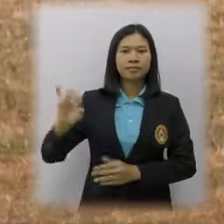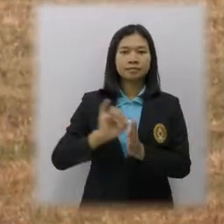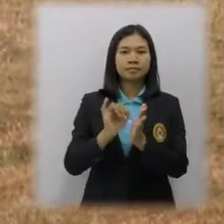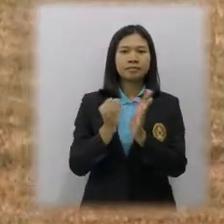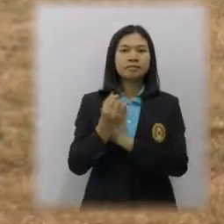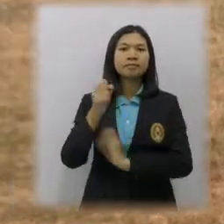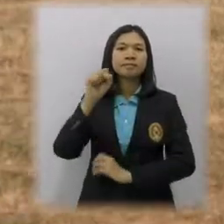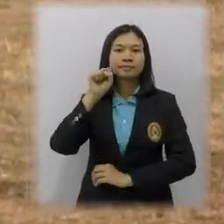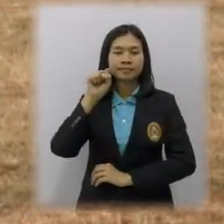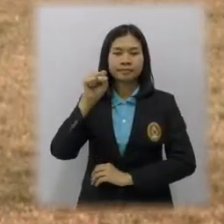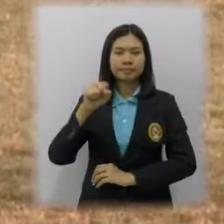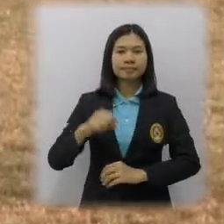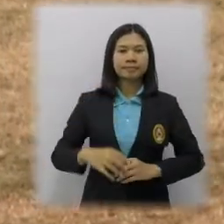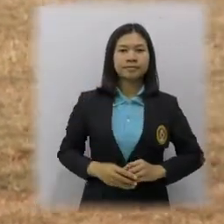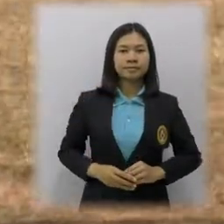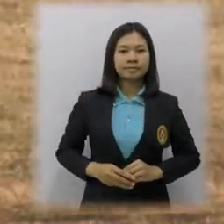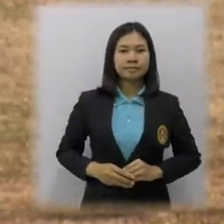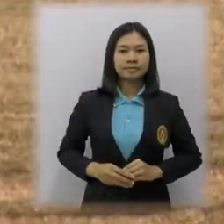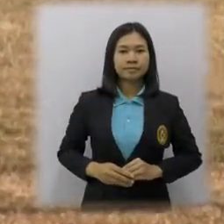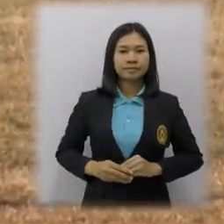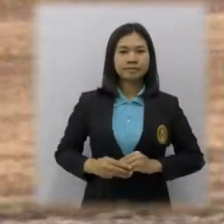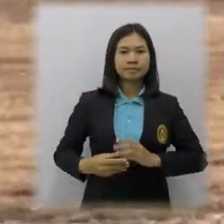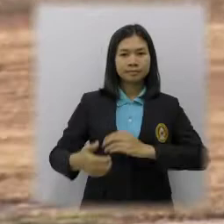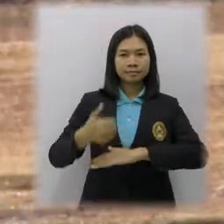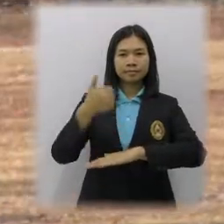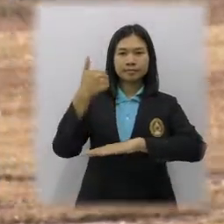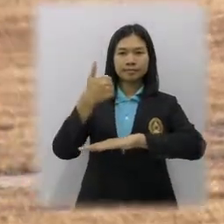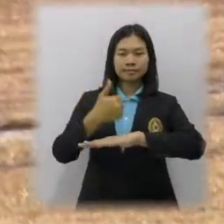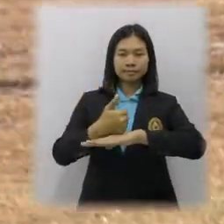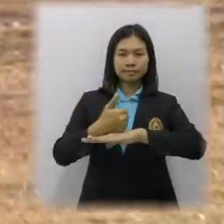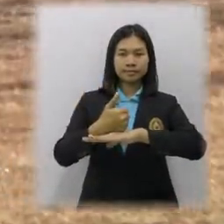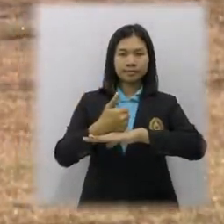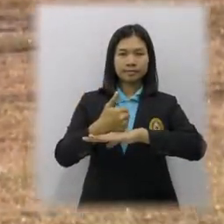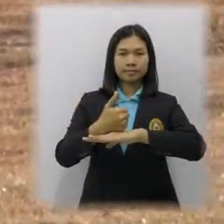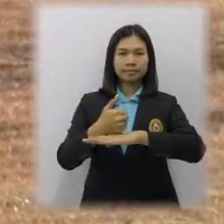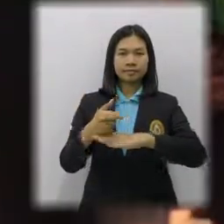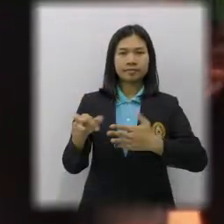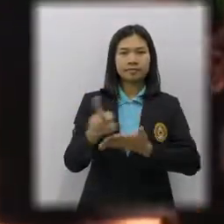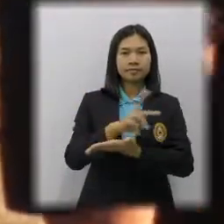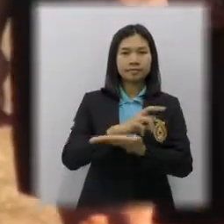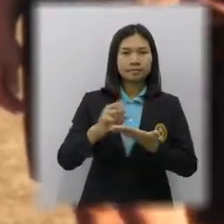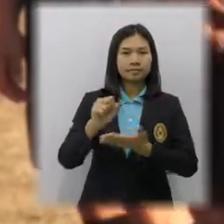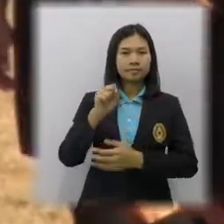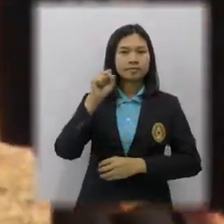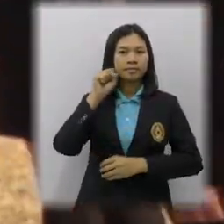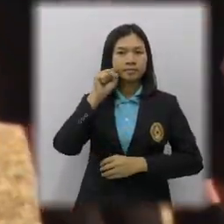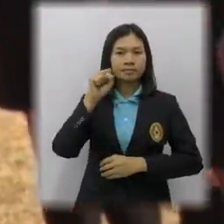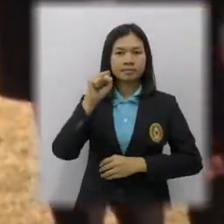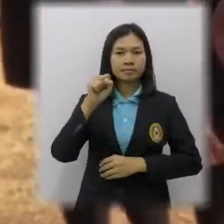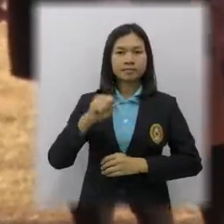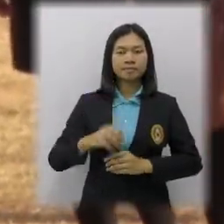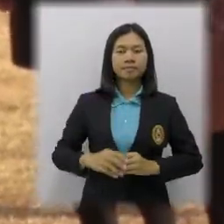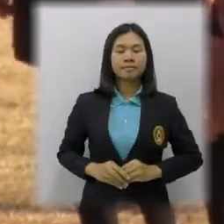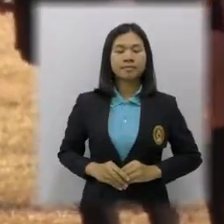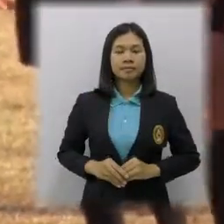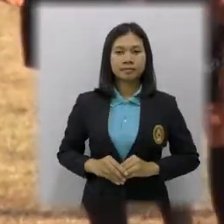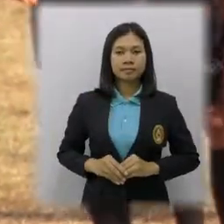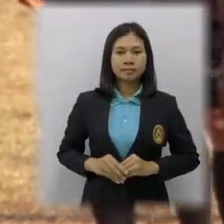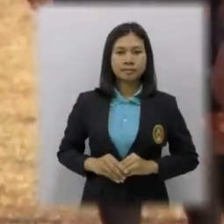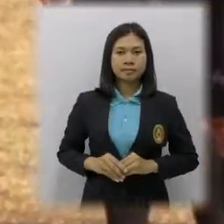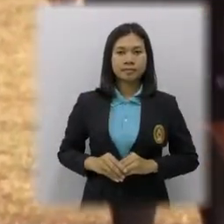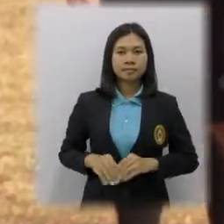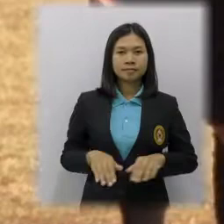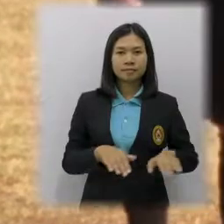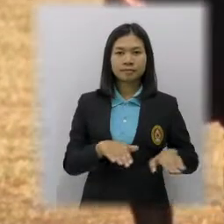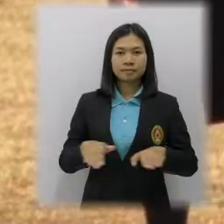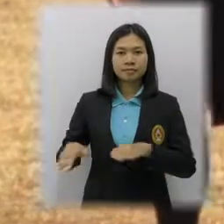ายกฤษศรีวราจังหวัดสกลนครผู้ช่วยศาสตราจารย์ปรีชาธรรมวินทร์อธิการบดีมหาวิทยาลัยราชภัฏสกล